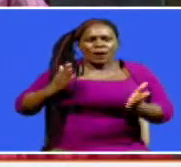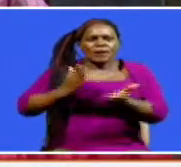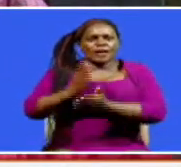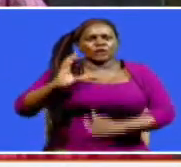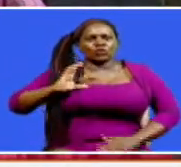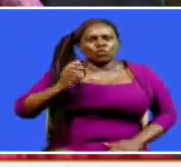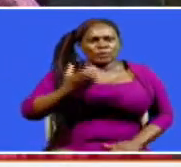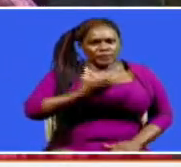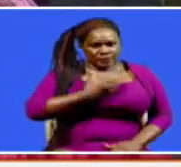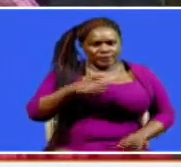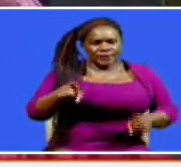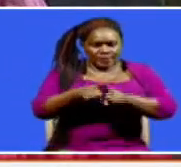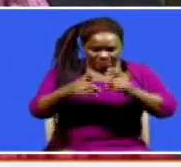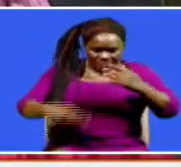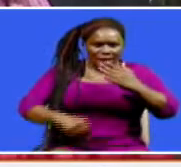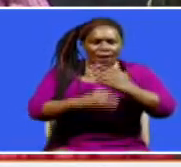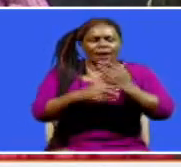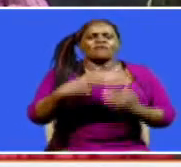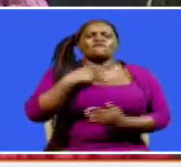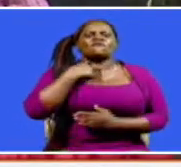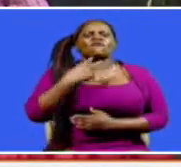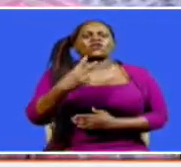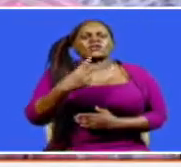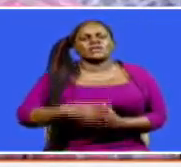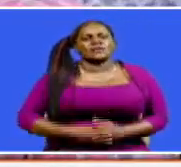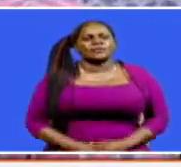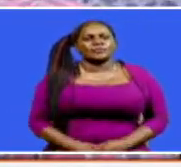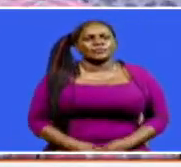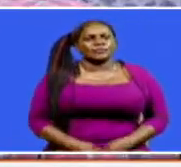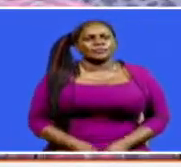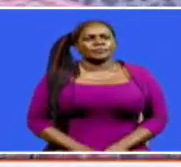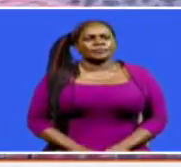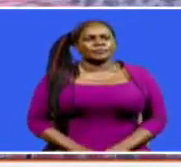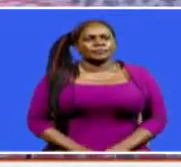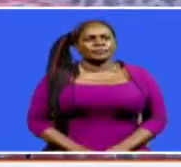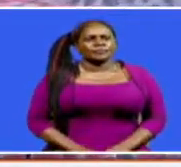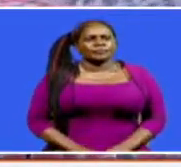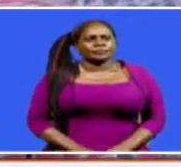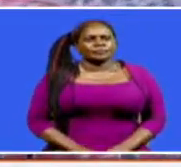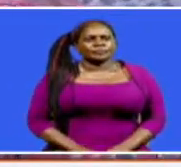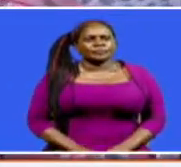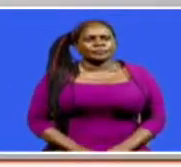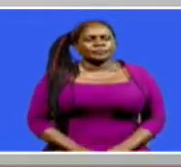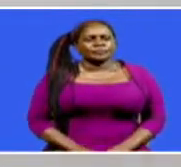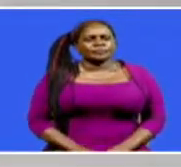ikiingilia kati mjadala huo. Emmanuel To, KTN News, Nairobi.